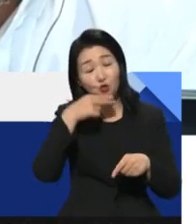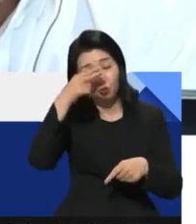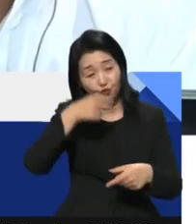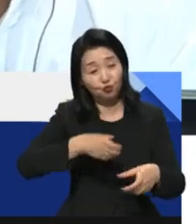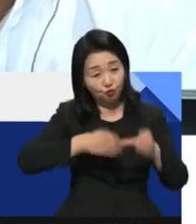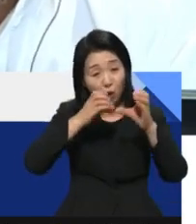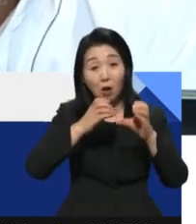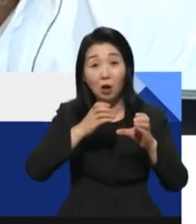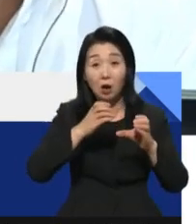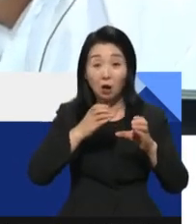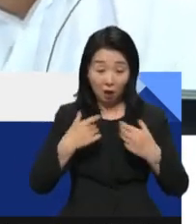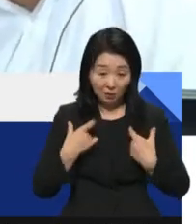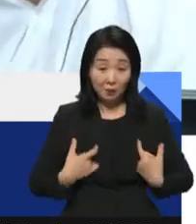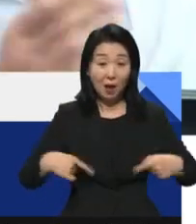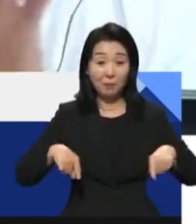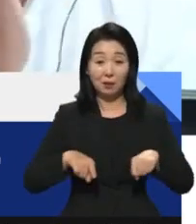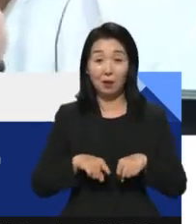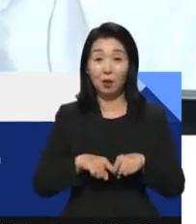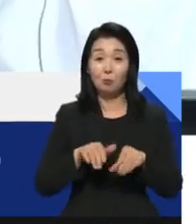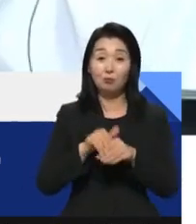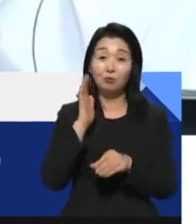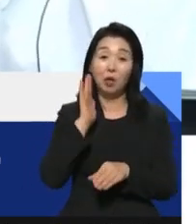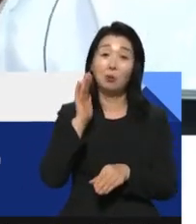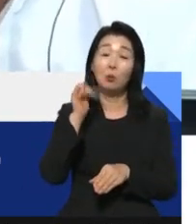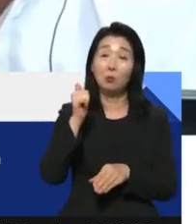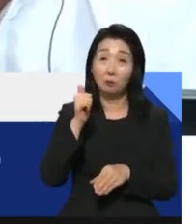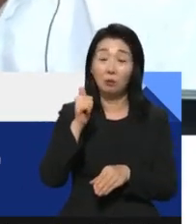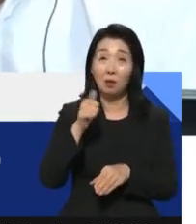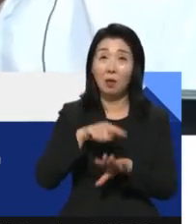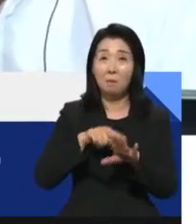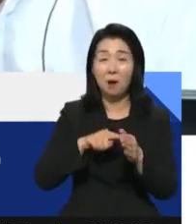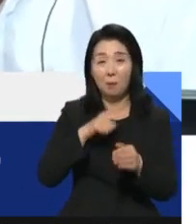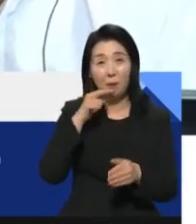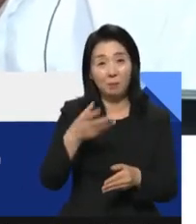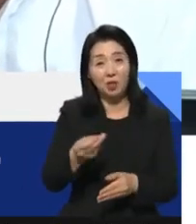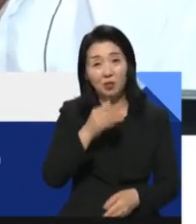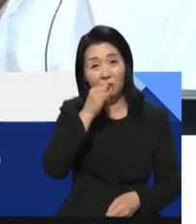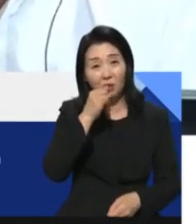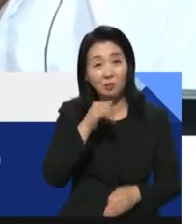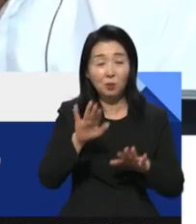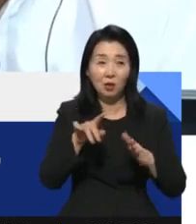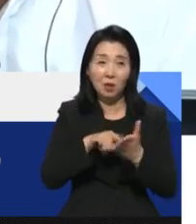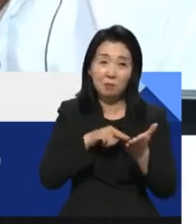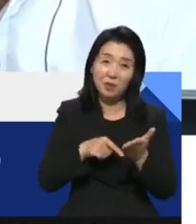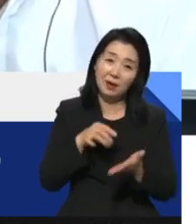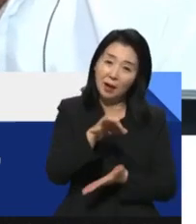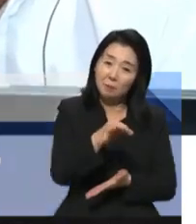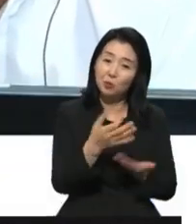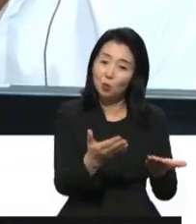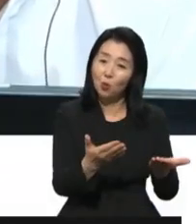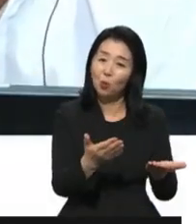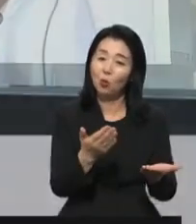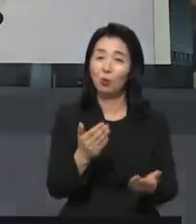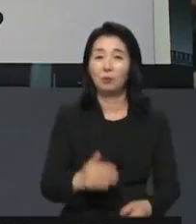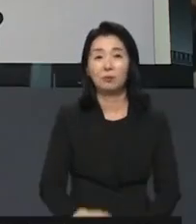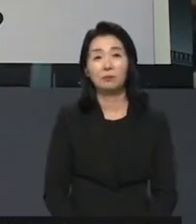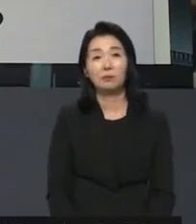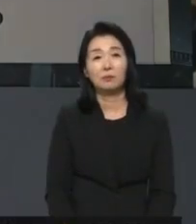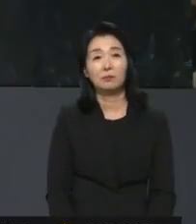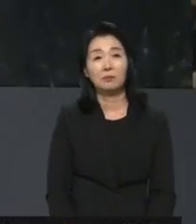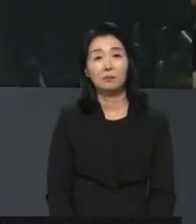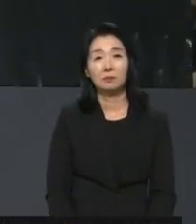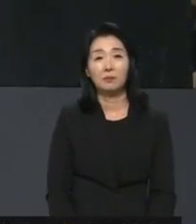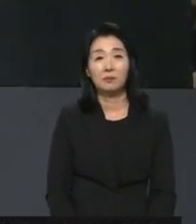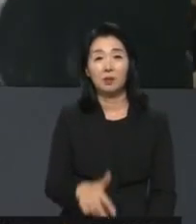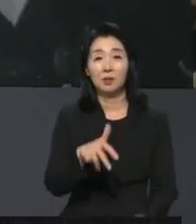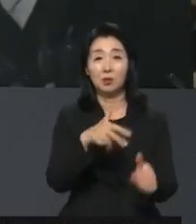뭐 앞치마도 있고 문재인 대통령이 마음의 빛이 있다 그랬고 이번에 빚 갚는 거 아니냐 저는 그렇게 생각이 되는데 네, 야권에